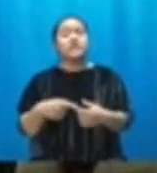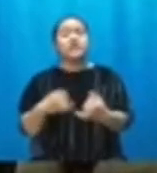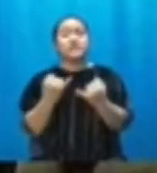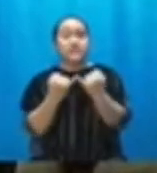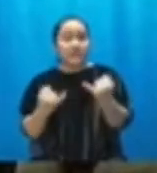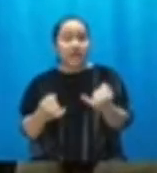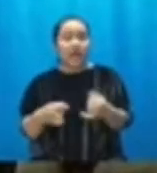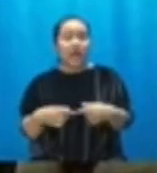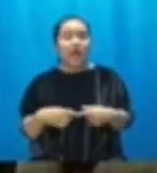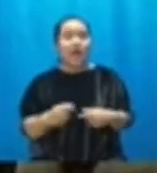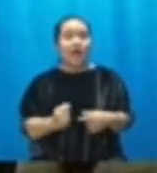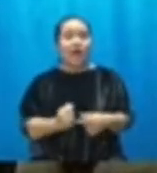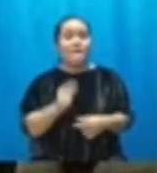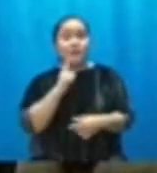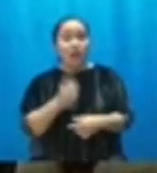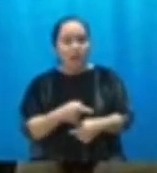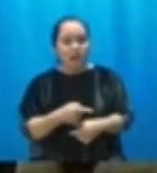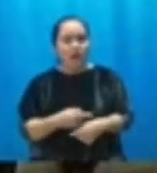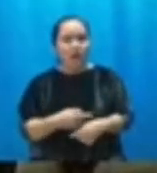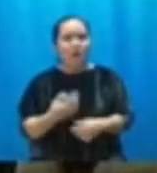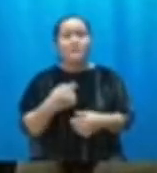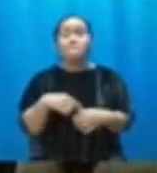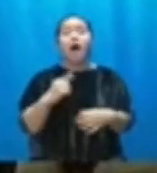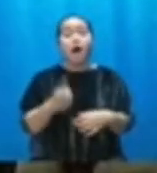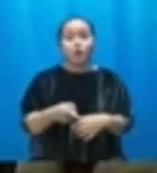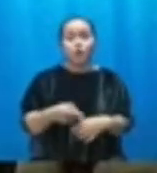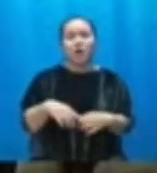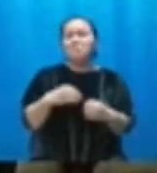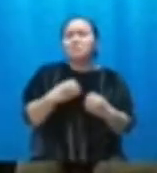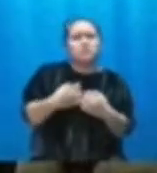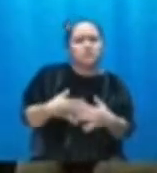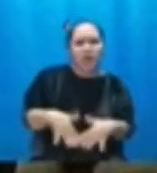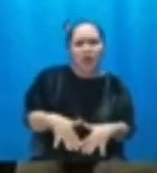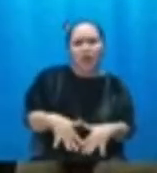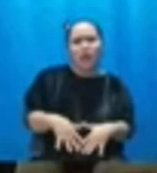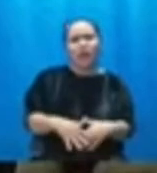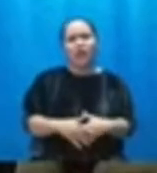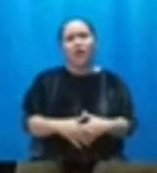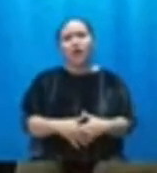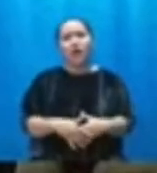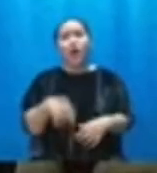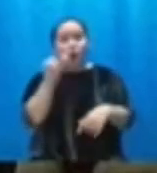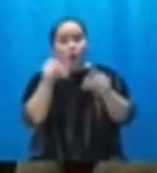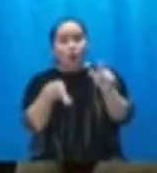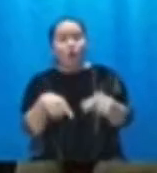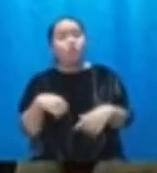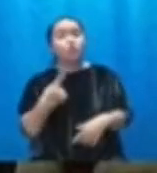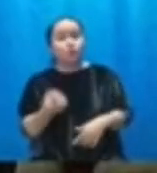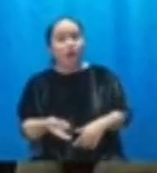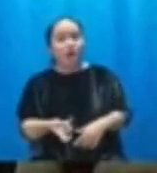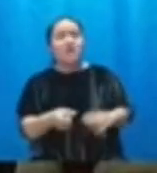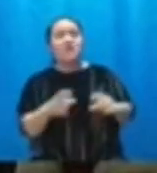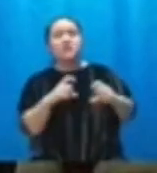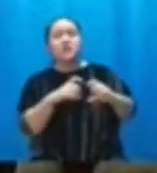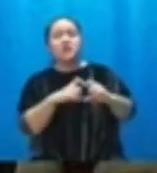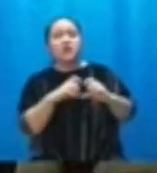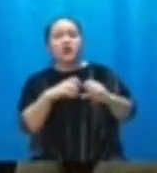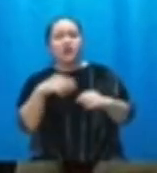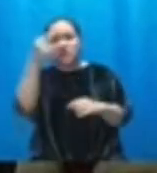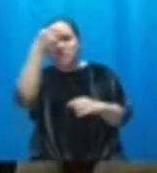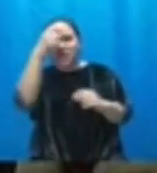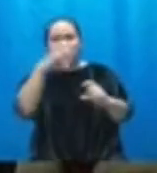menyesal terlambat Hai terlambat turun sudah sakit hati orang sudah macam-macam terlambat